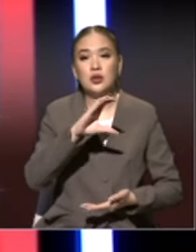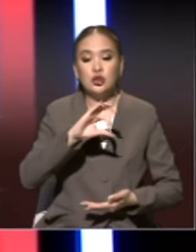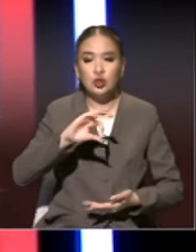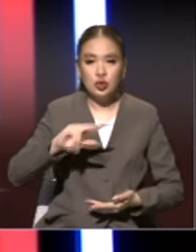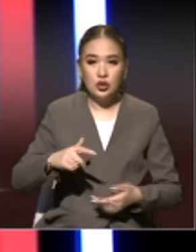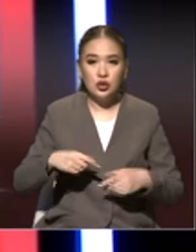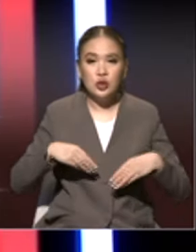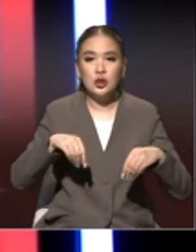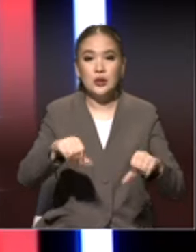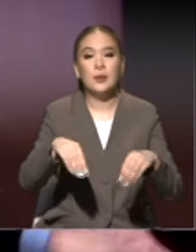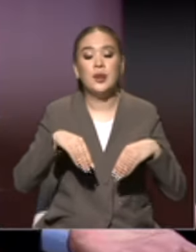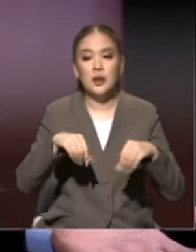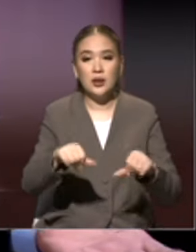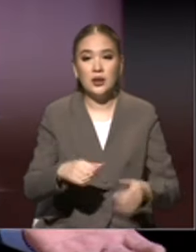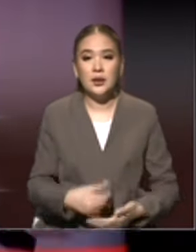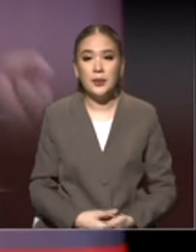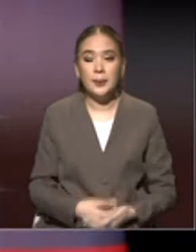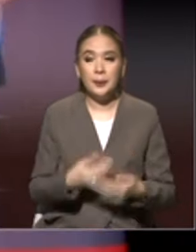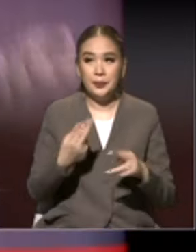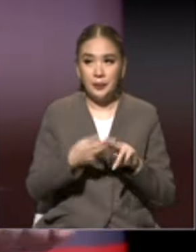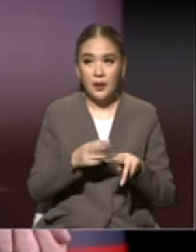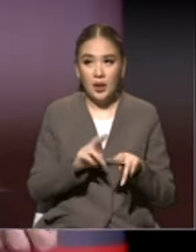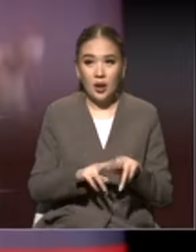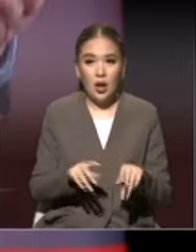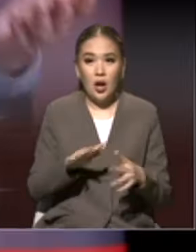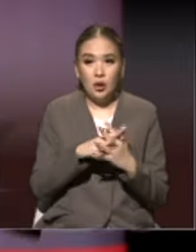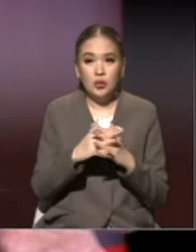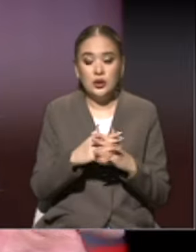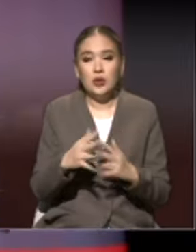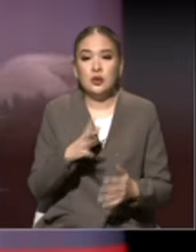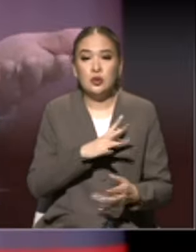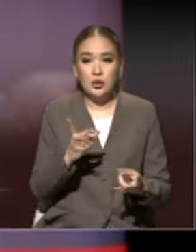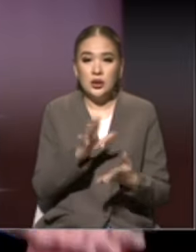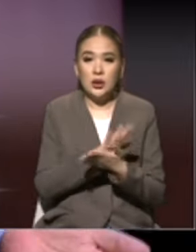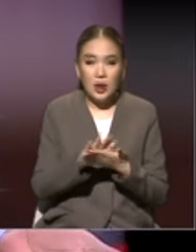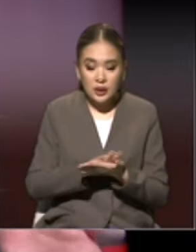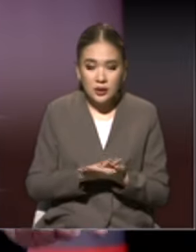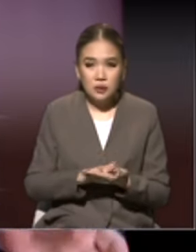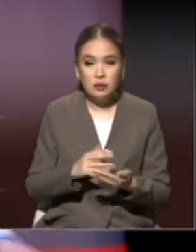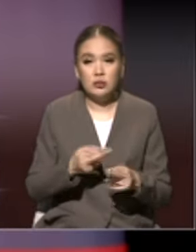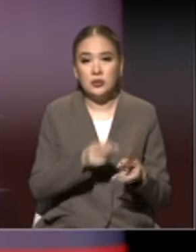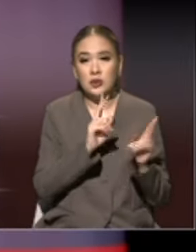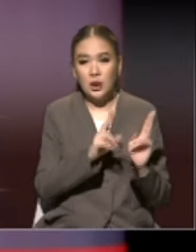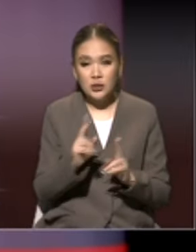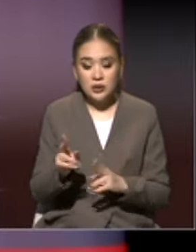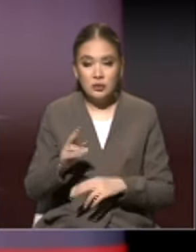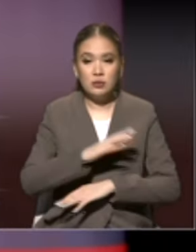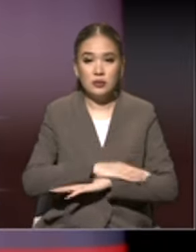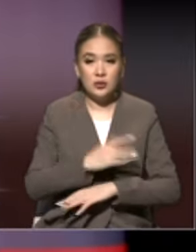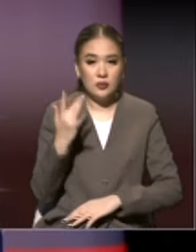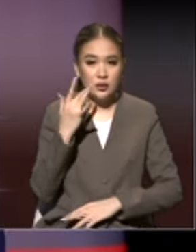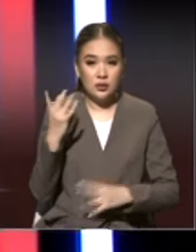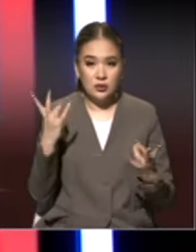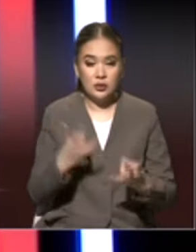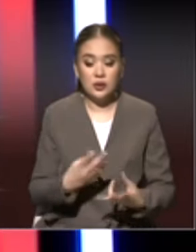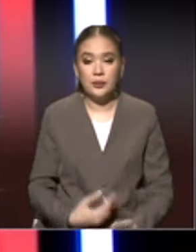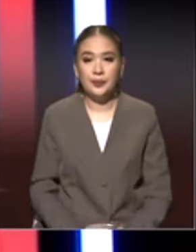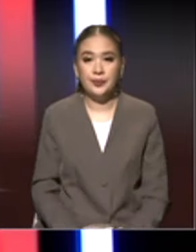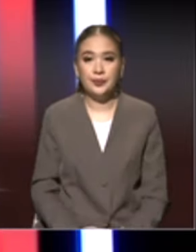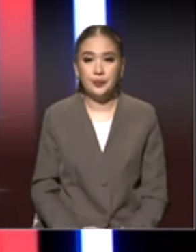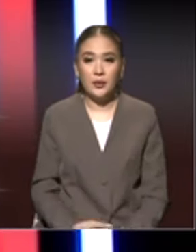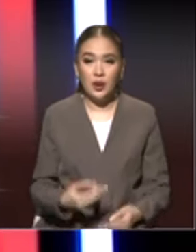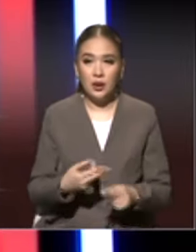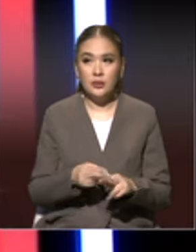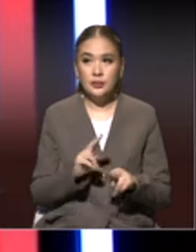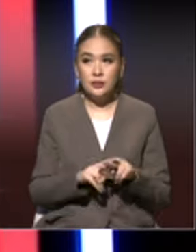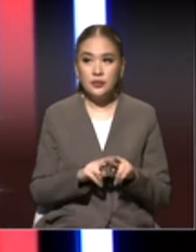деген сияқты. Сол қаржыға. Енді ауылдық жер не керек? Ол жерде тәртіп керек, тазалық керек, қаржы жинау керек. Иә. Протекционизм ғой негізі. Айналып